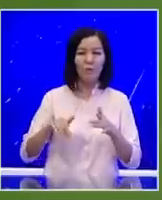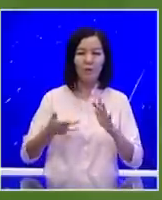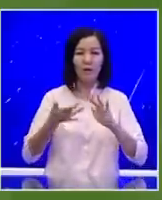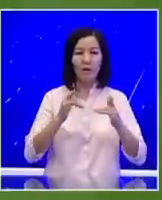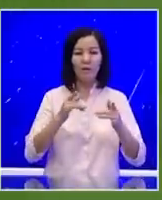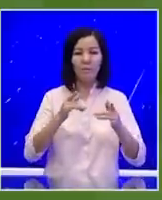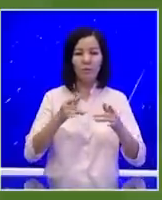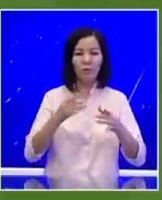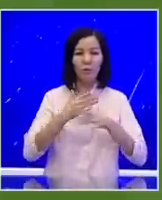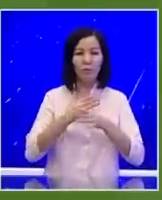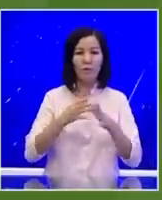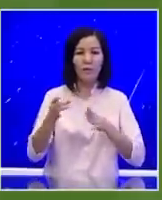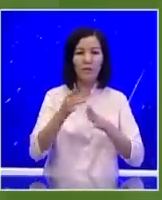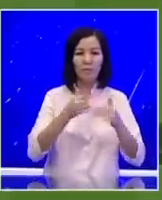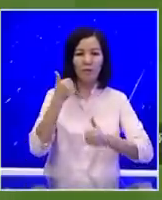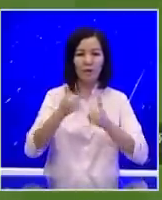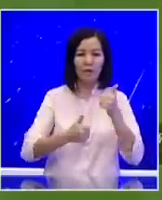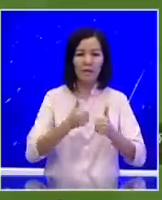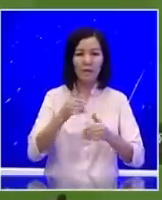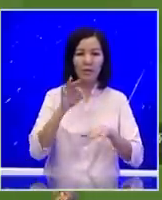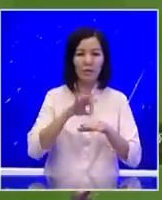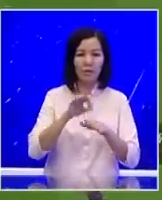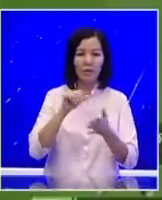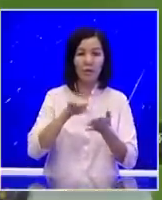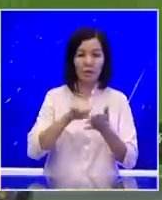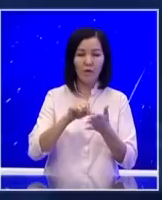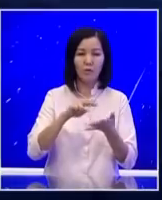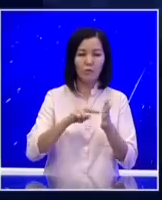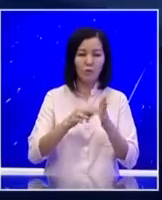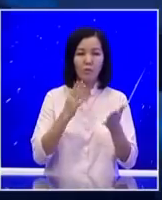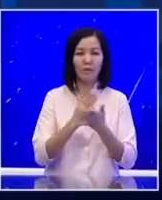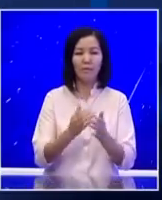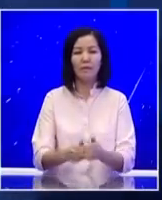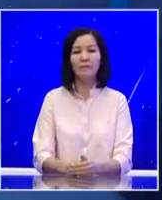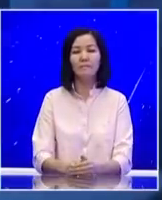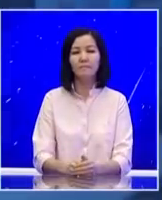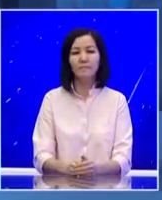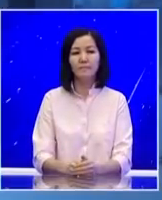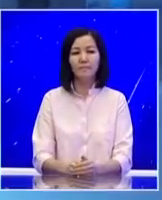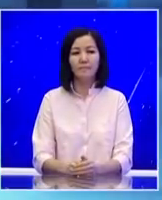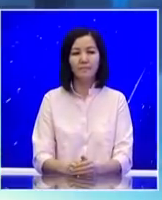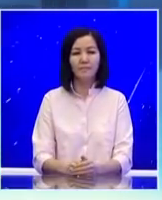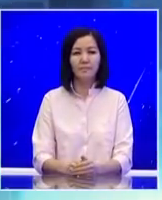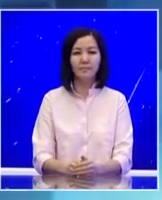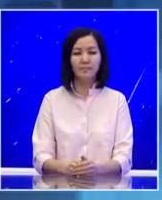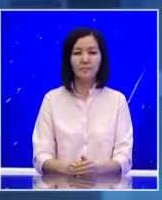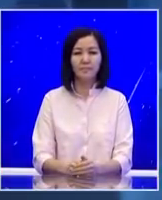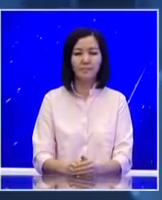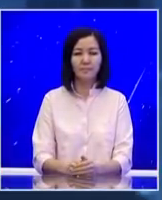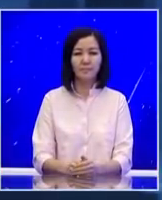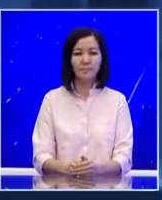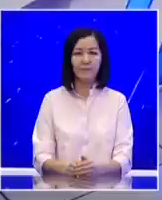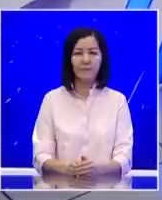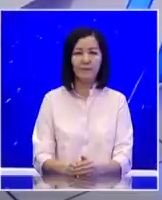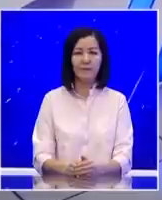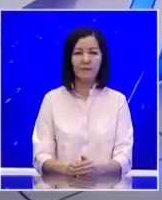желісі бойынша республикалық және халықаралық турнирлерде өнер көрсету жоспарда бар. Жарқын Нұрланұлы, Ғабит Қабдырахманов, Жетісу телеарнасы.